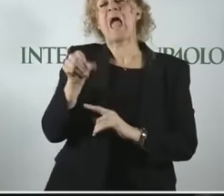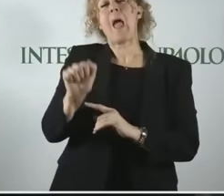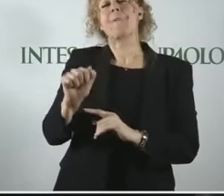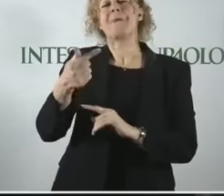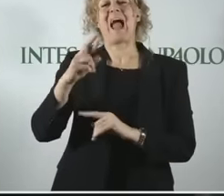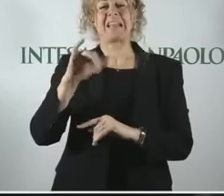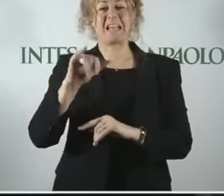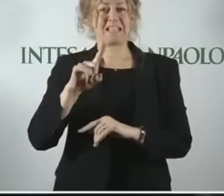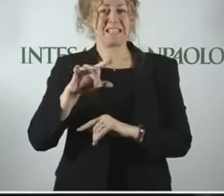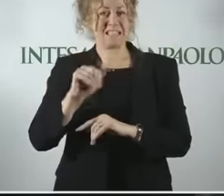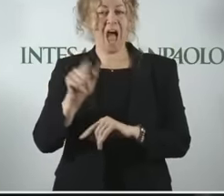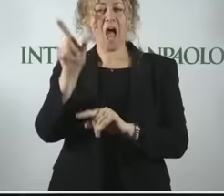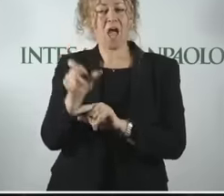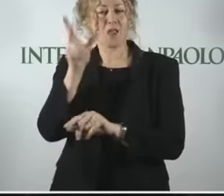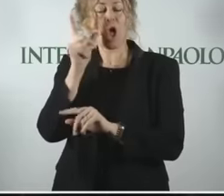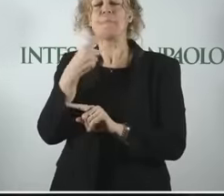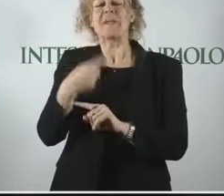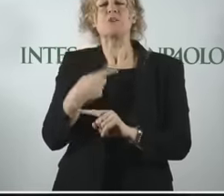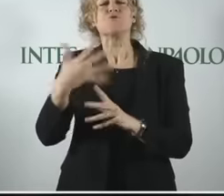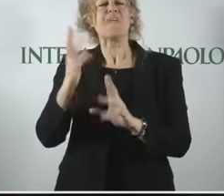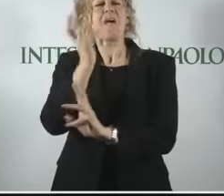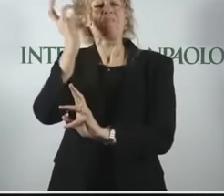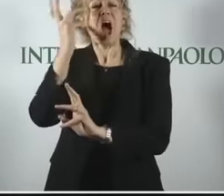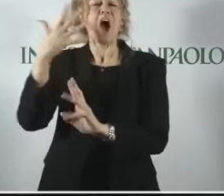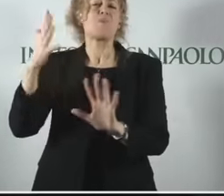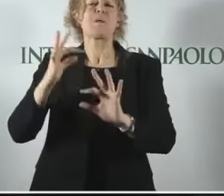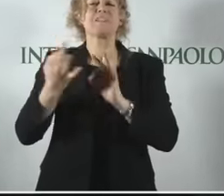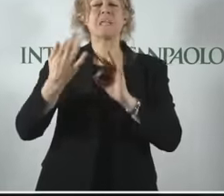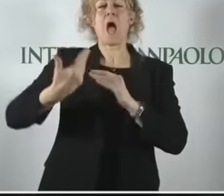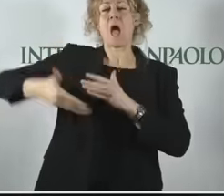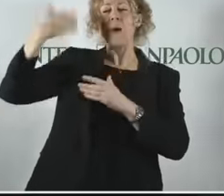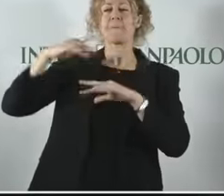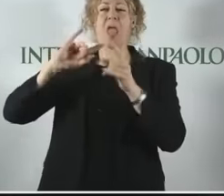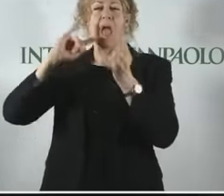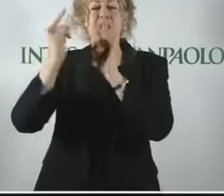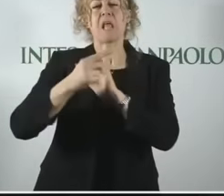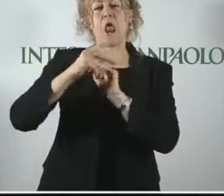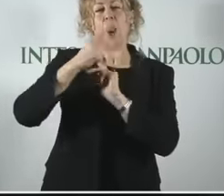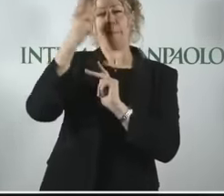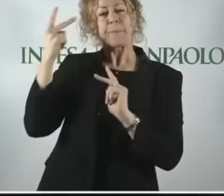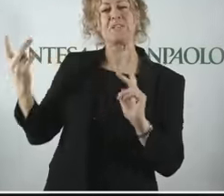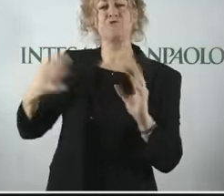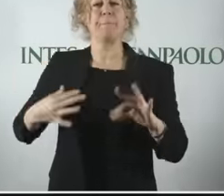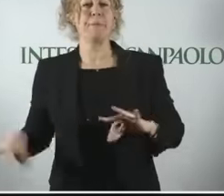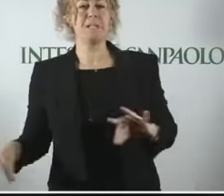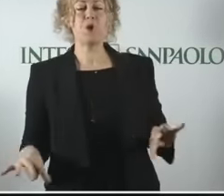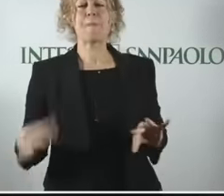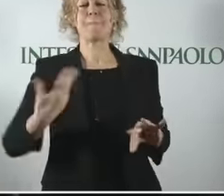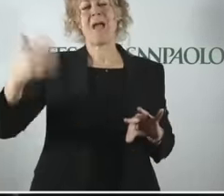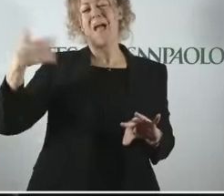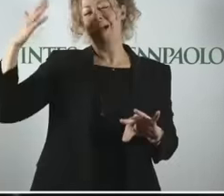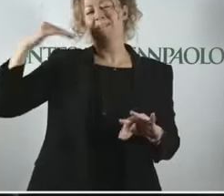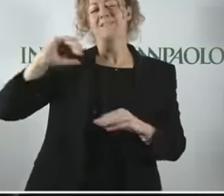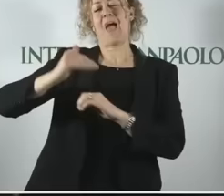900 sono ambientate generalmente nel Medioevo Castelli principi principesse eccetera quali